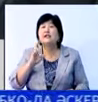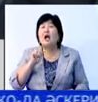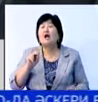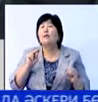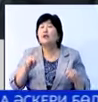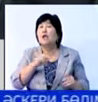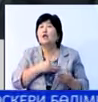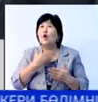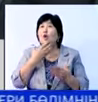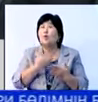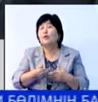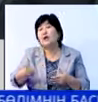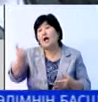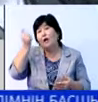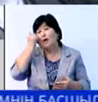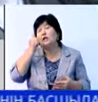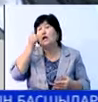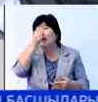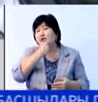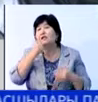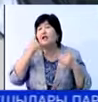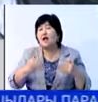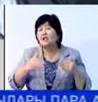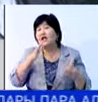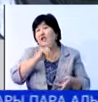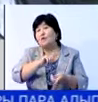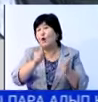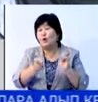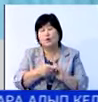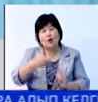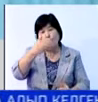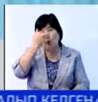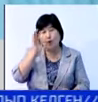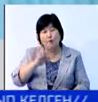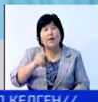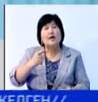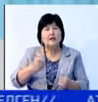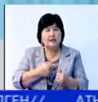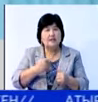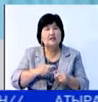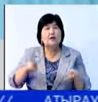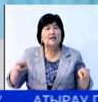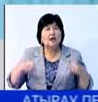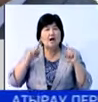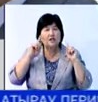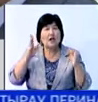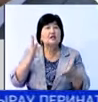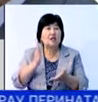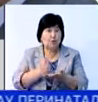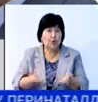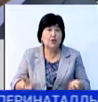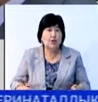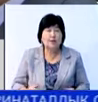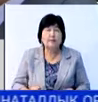еңбегі, өзіндік қолтаңбасы да жылдар жылжып заман өзгергенмен ұмытылмай есімін жаңғырта түскендей. Шолпан